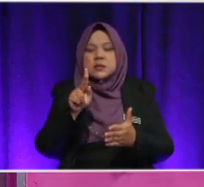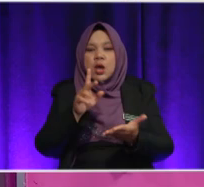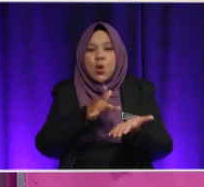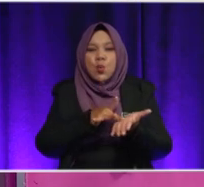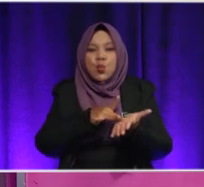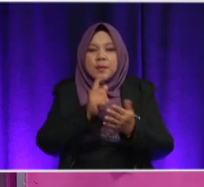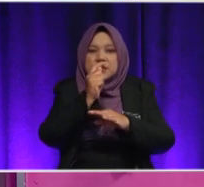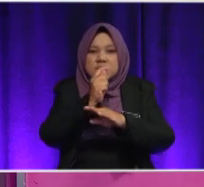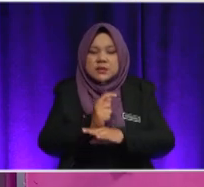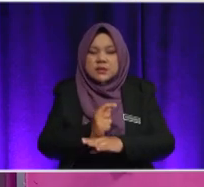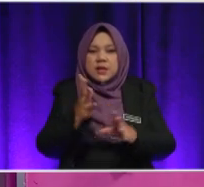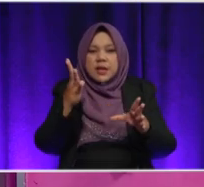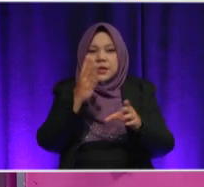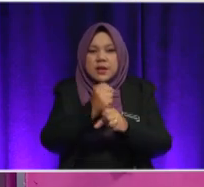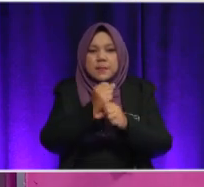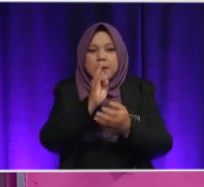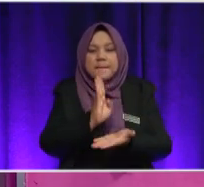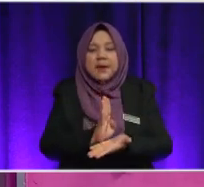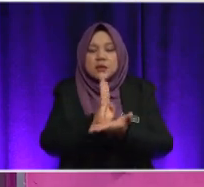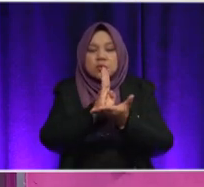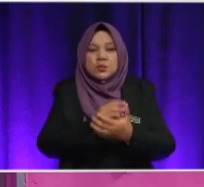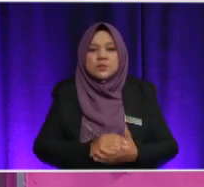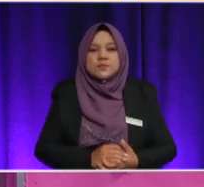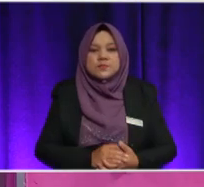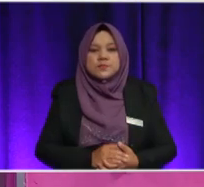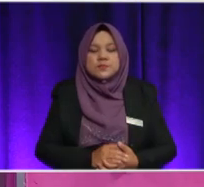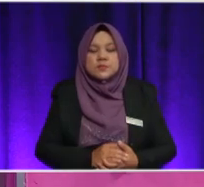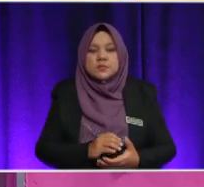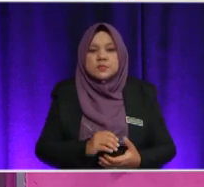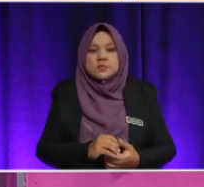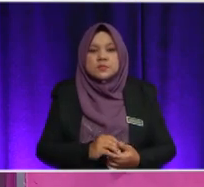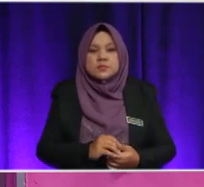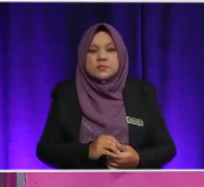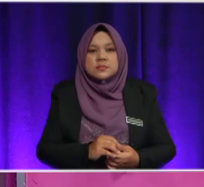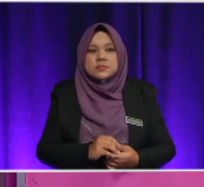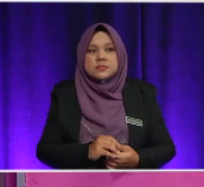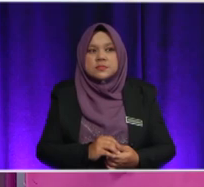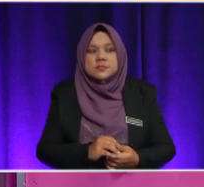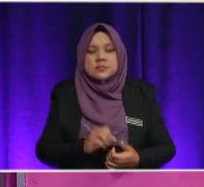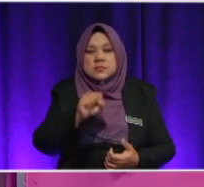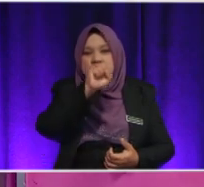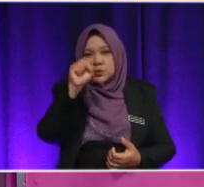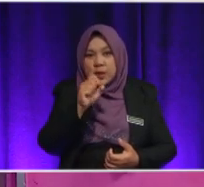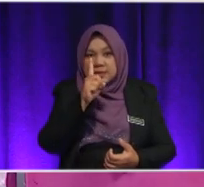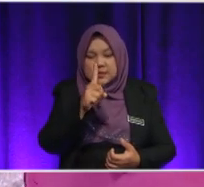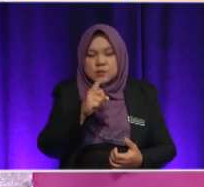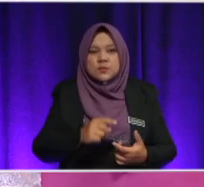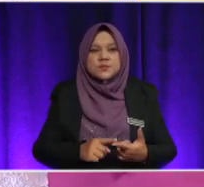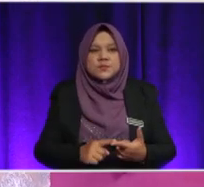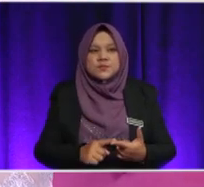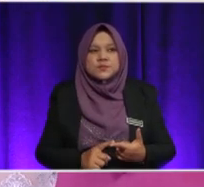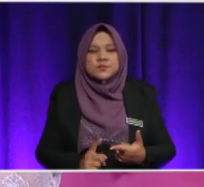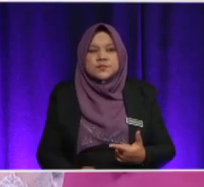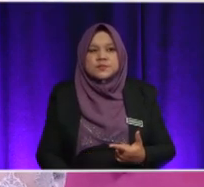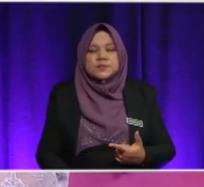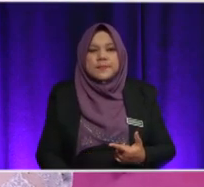channel yang dapat membantu merawat kulitnya so ini adalah soal yang pertama kadang-kadang